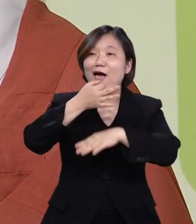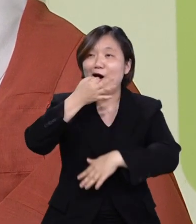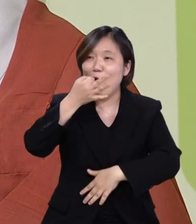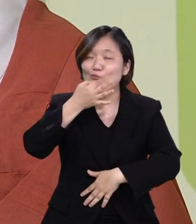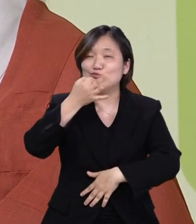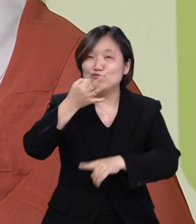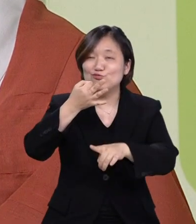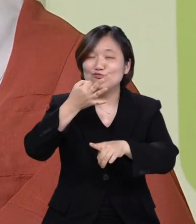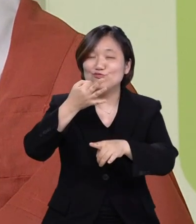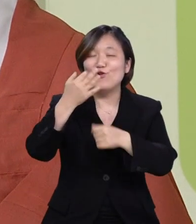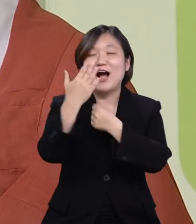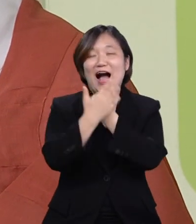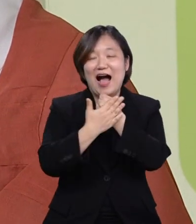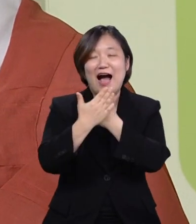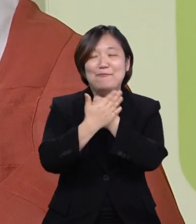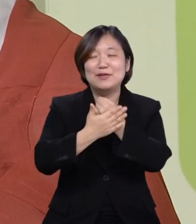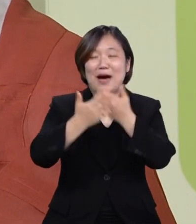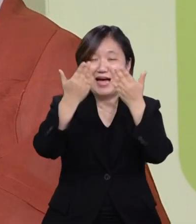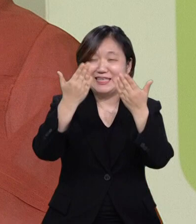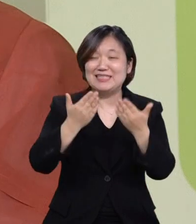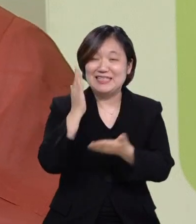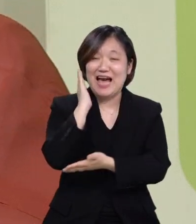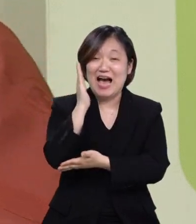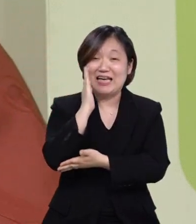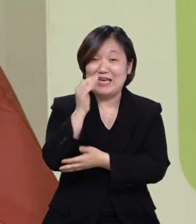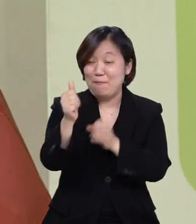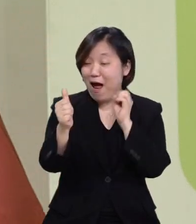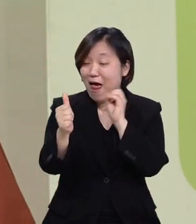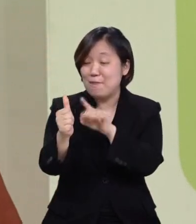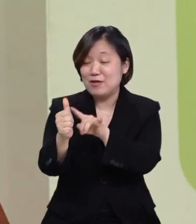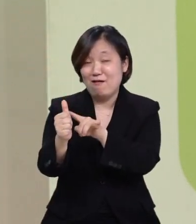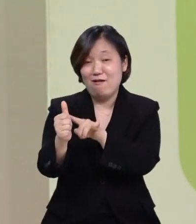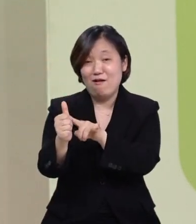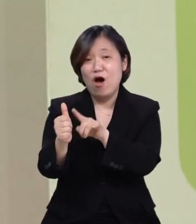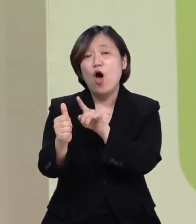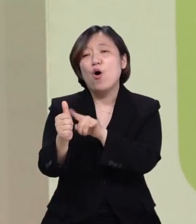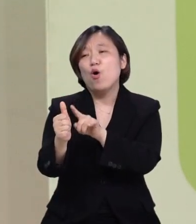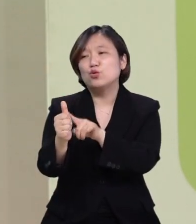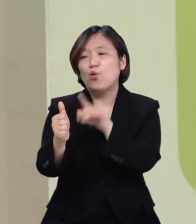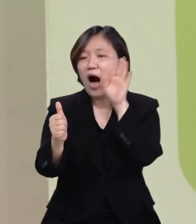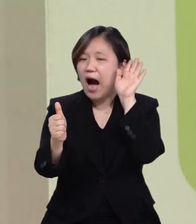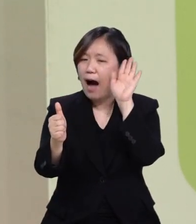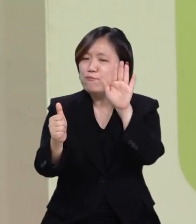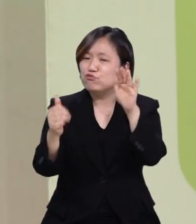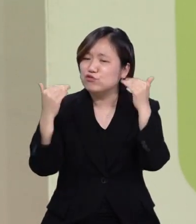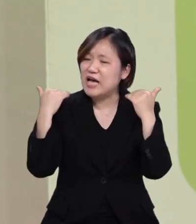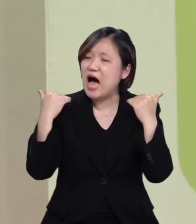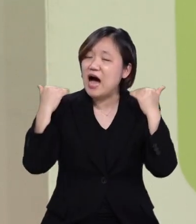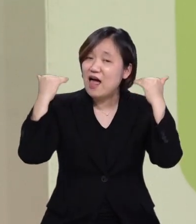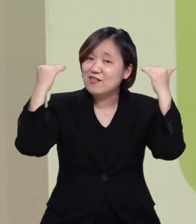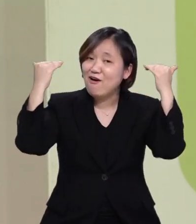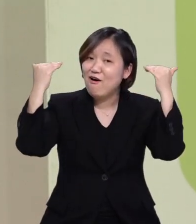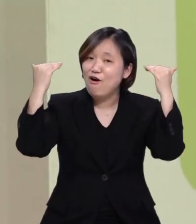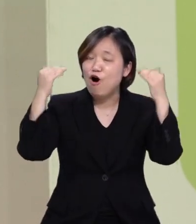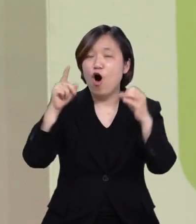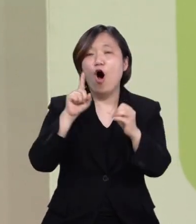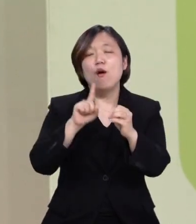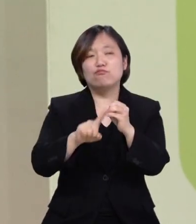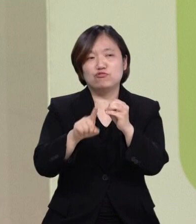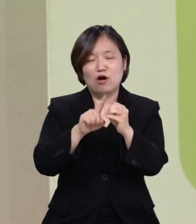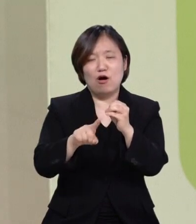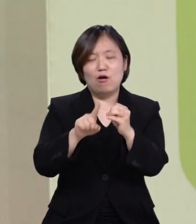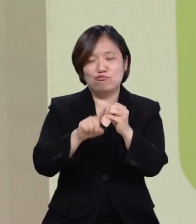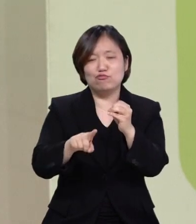염불에 가피를 이렇게 이야기해 주면서 너도 앞으로 앞으로 커서라도 꼭 불교